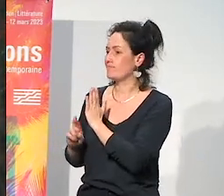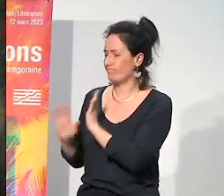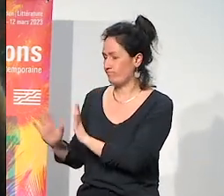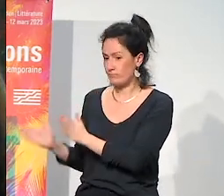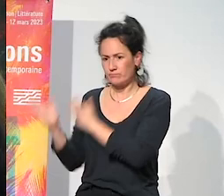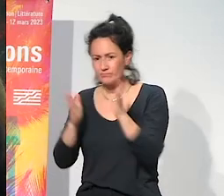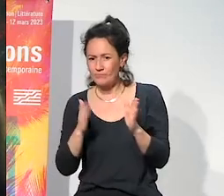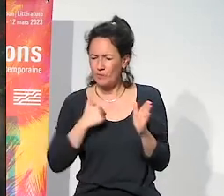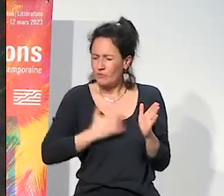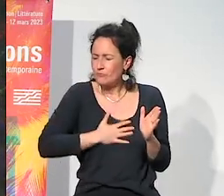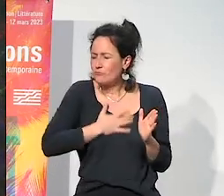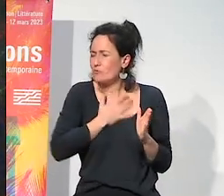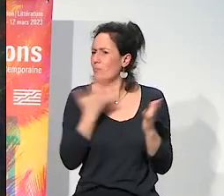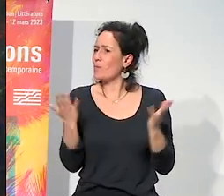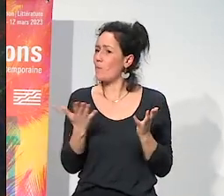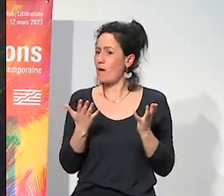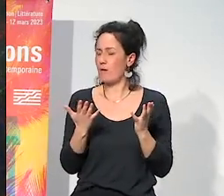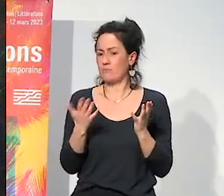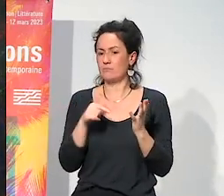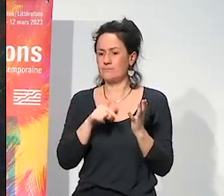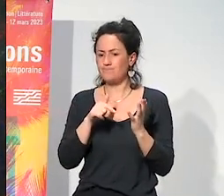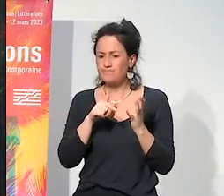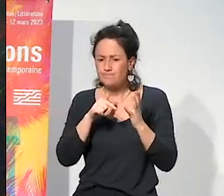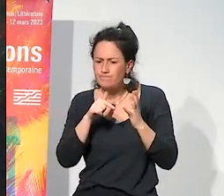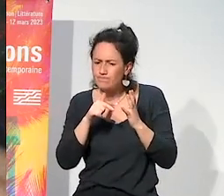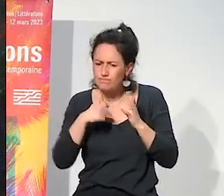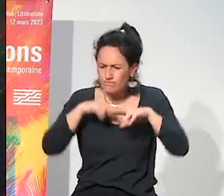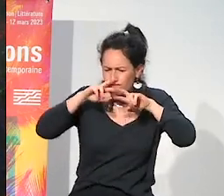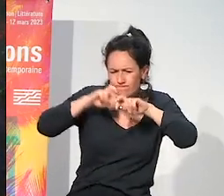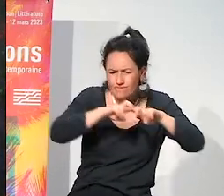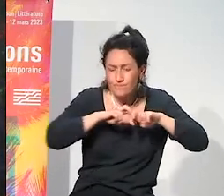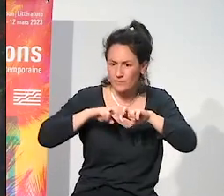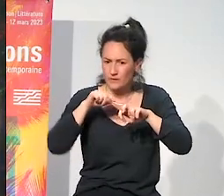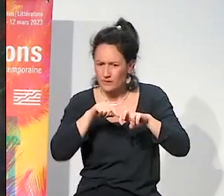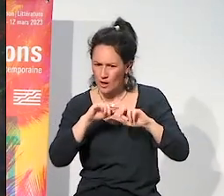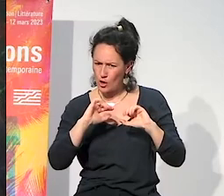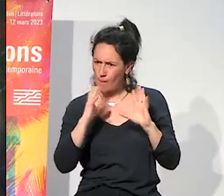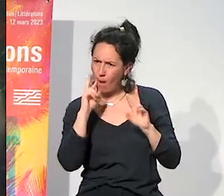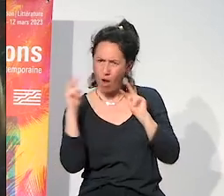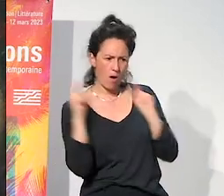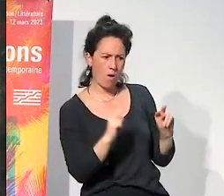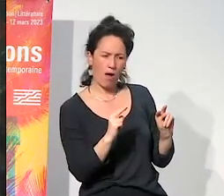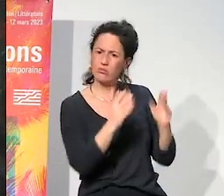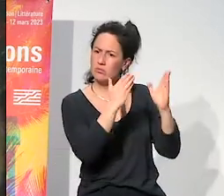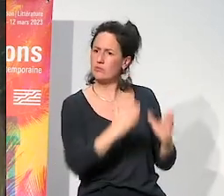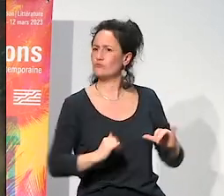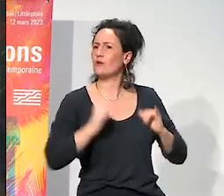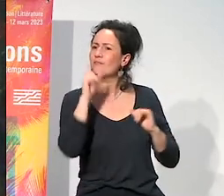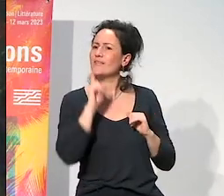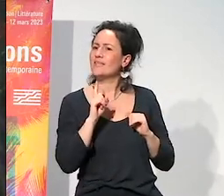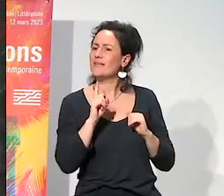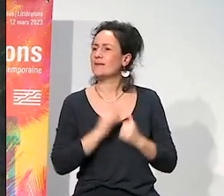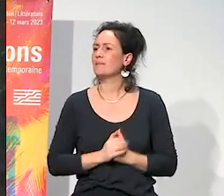Ce que j'aime vraiment examiner, c'est la façon dont on regarde les jeunes filles. C'est pas